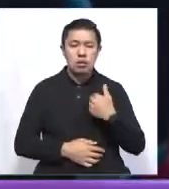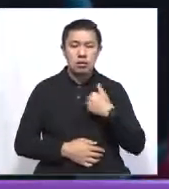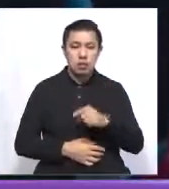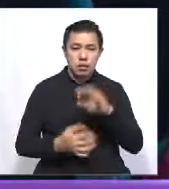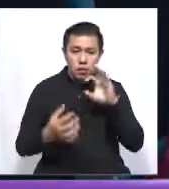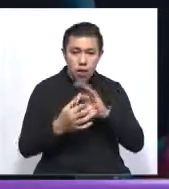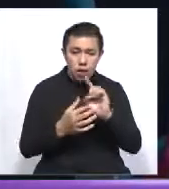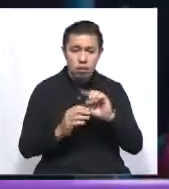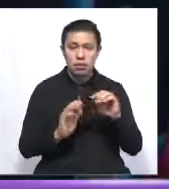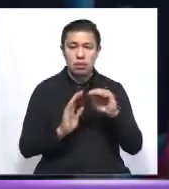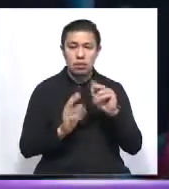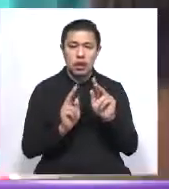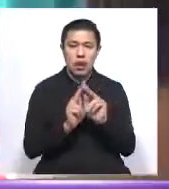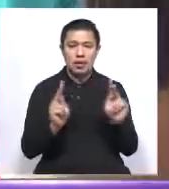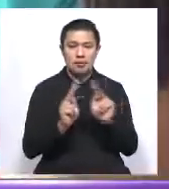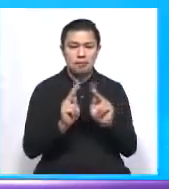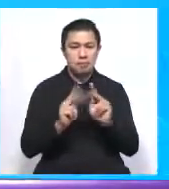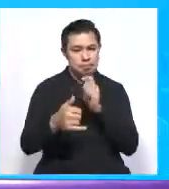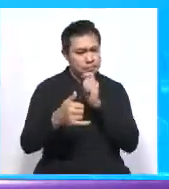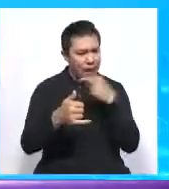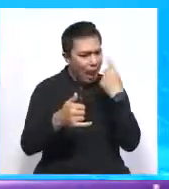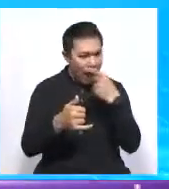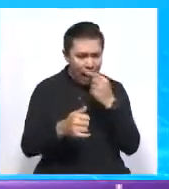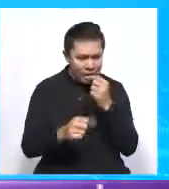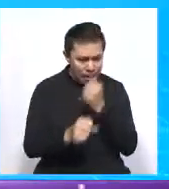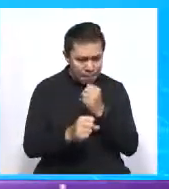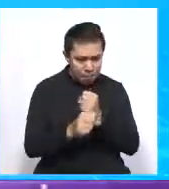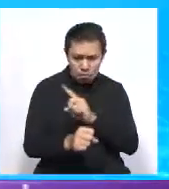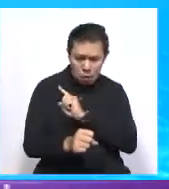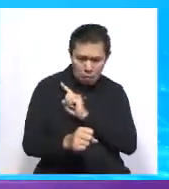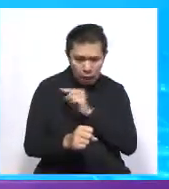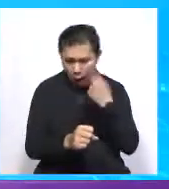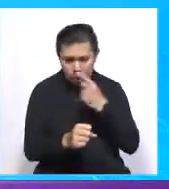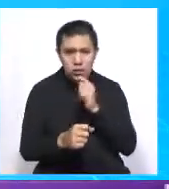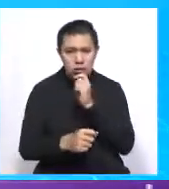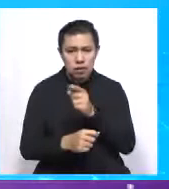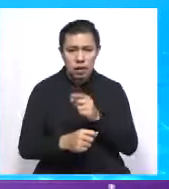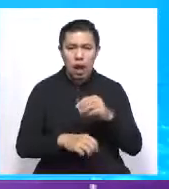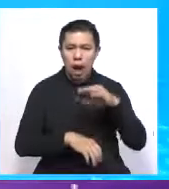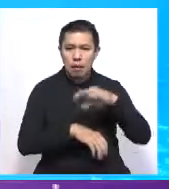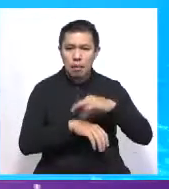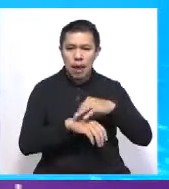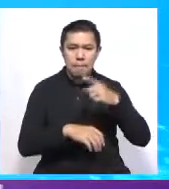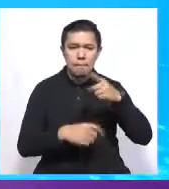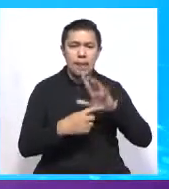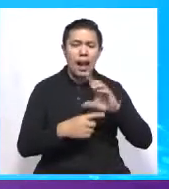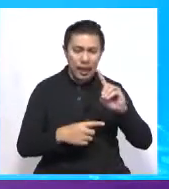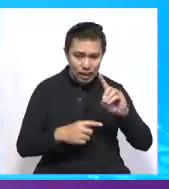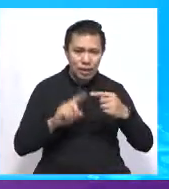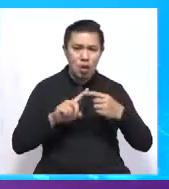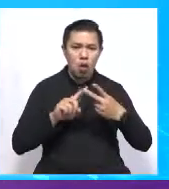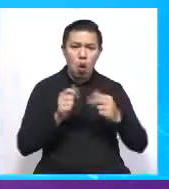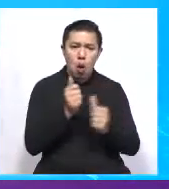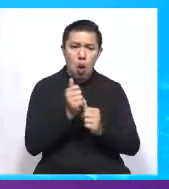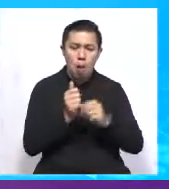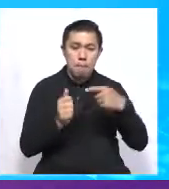ากนี้เนี่ยเป็นหน้าที่ของกรรมการที่จะสอบต่อว่าใครเกี่ยวข้องมากน้อยแค่ไหนในส่วนของปลัดแล้วก็รองปลัดกระทรวงค่ะพลเ